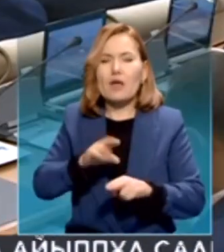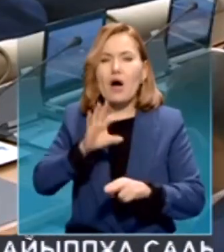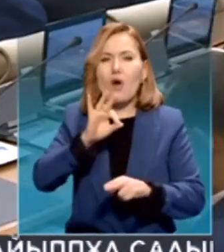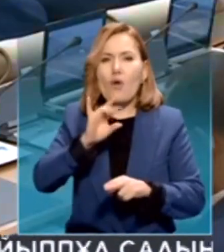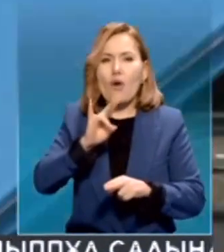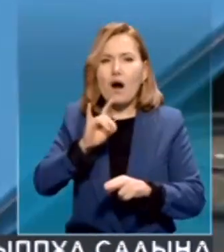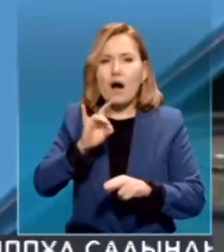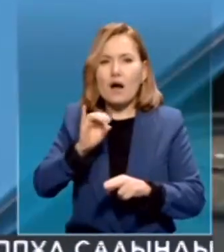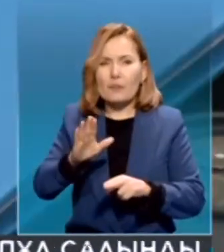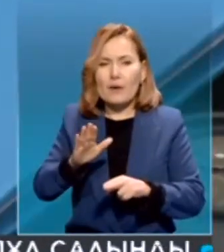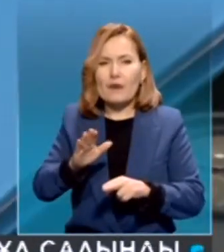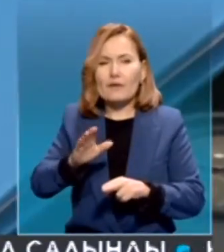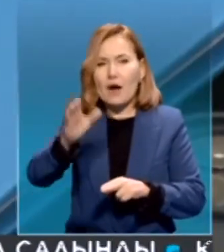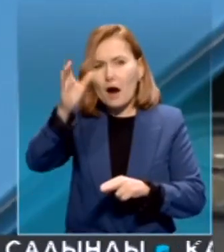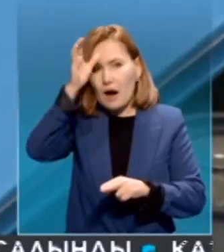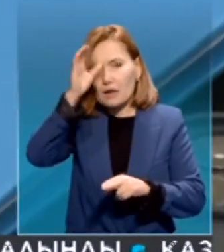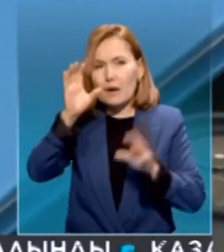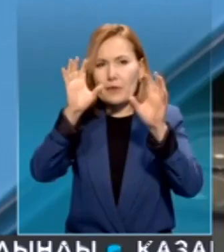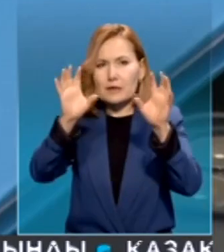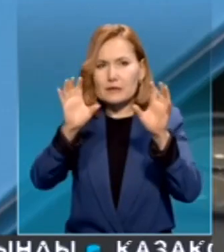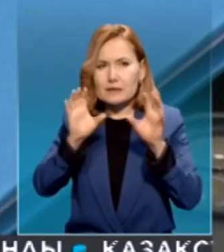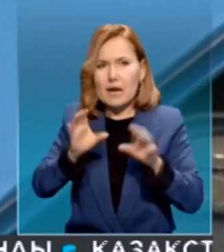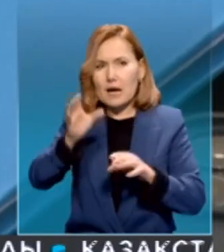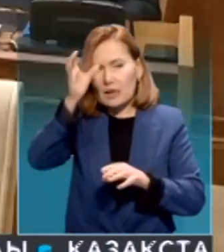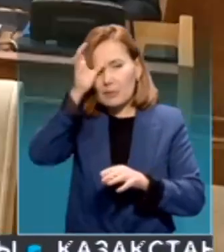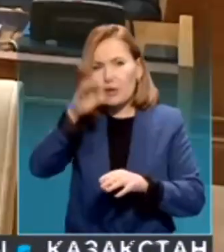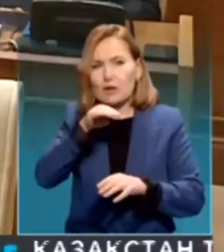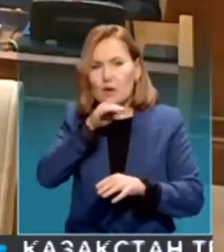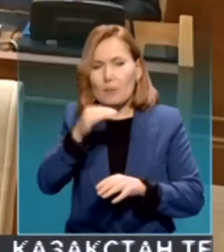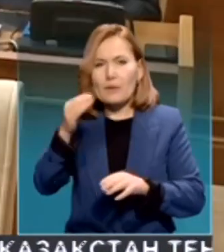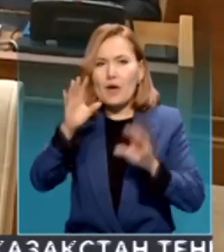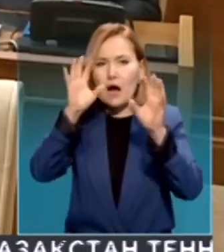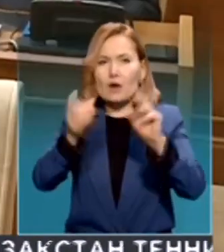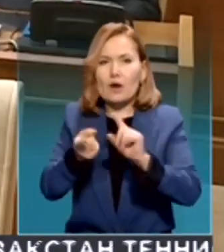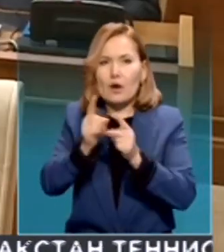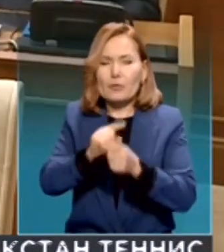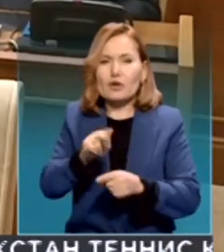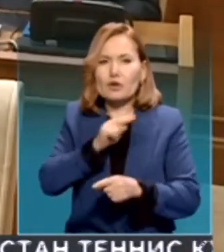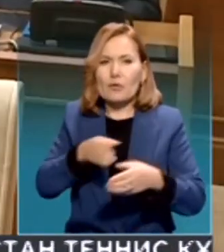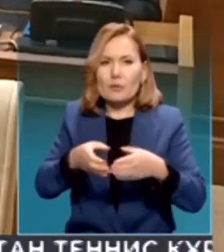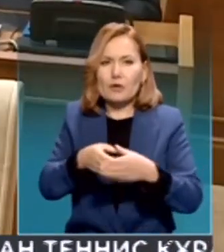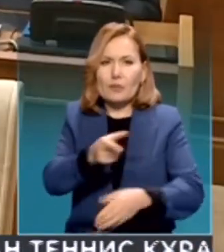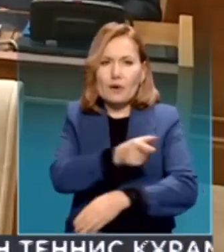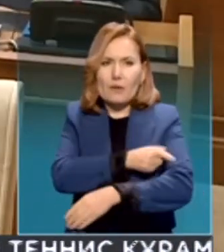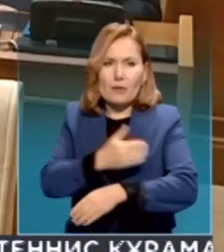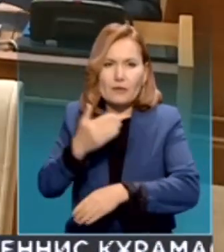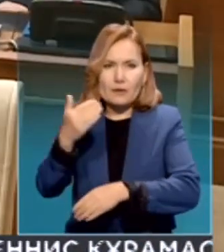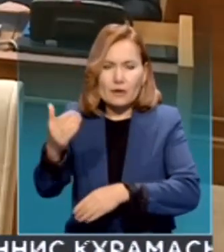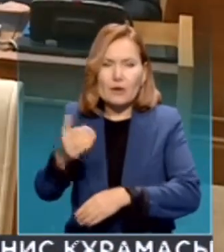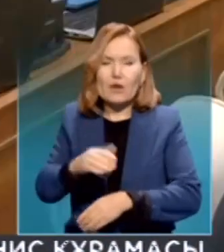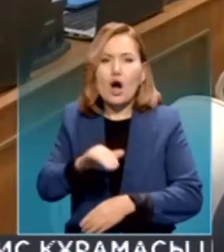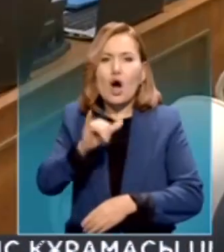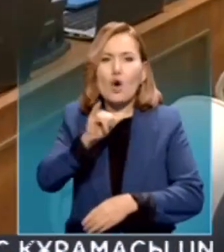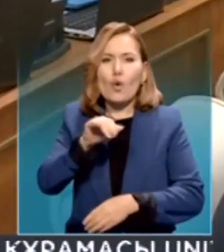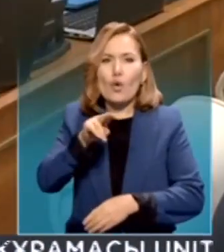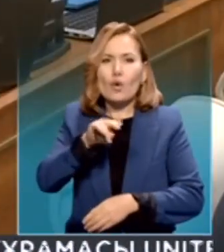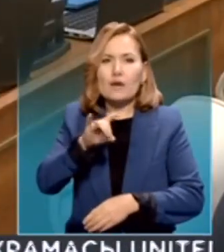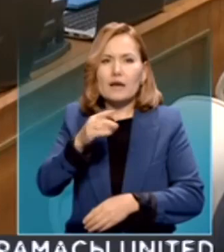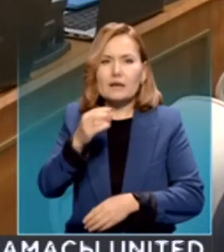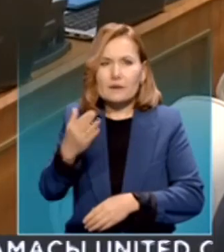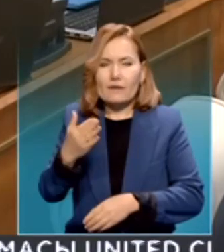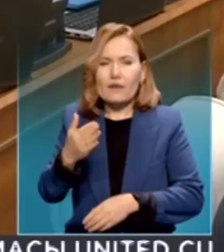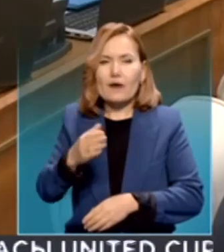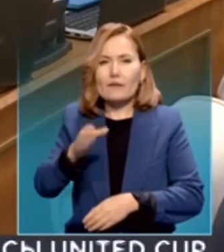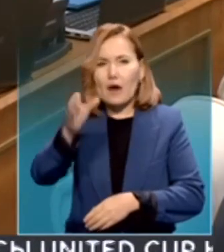Оңғарбаев ғалым, заң ғылымдарының докторы, конституциялық реформа бойынша жұмыс тобының мүшесі. Сергей Федорович Ударцевте белгілі